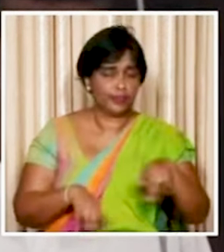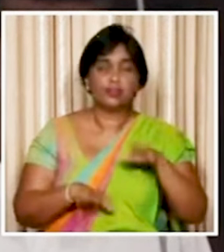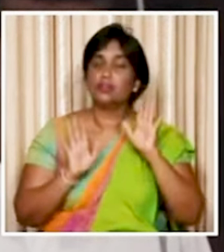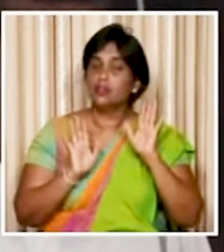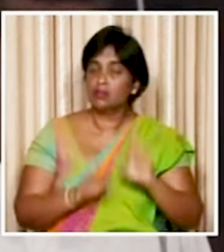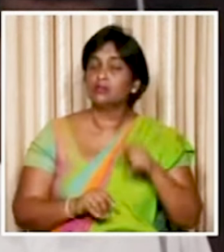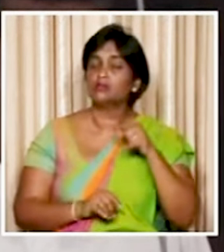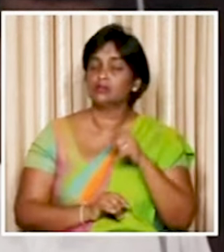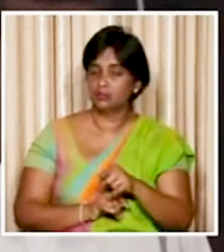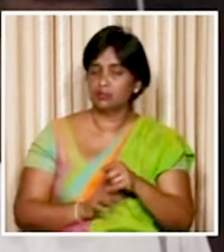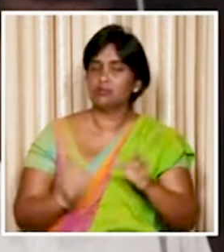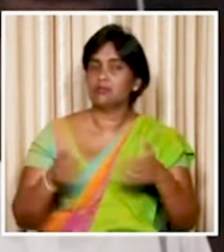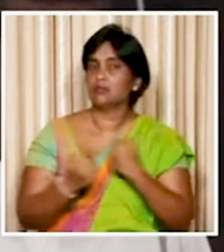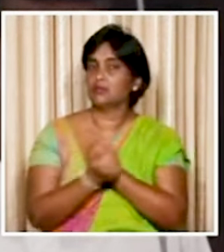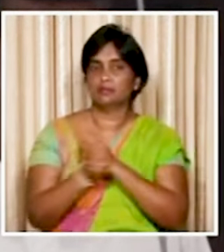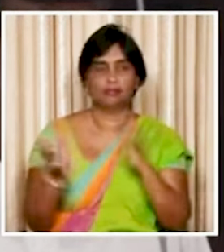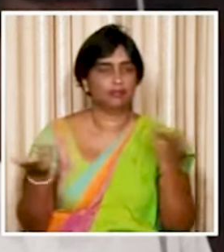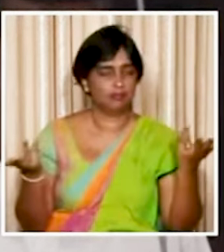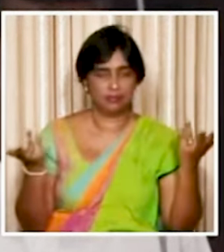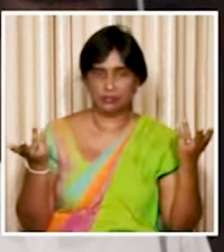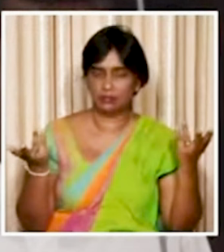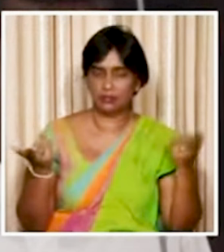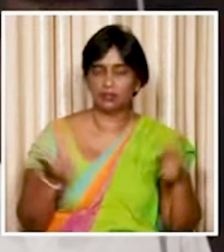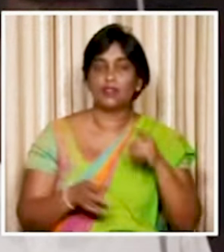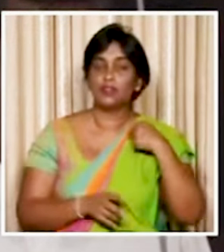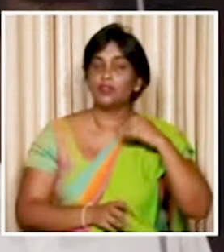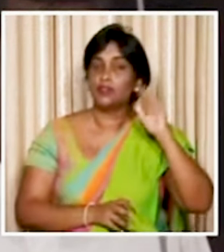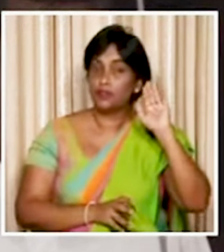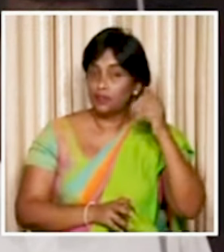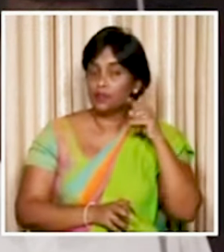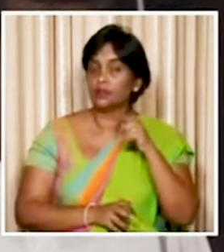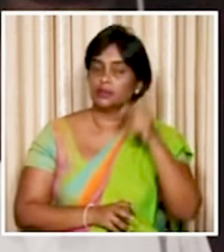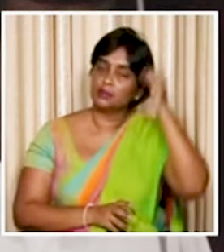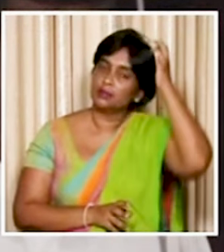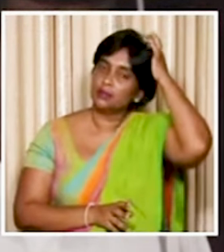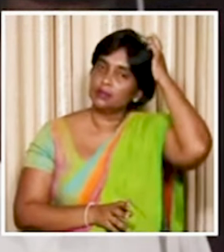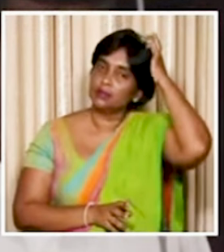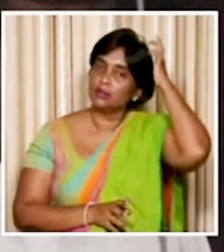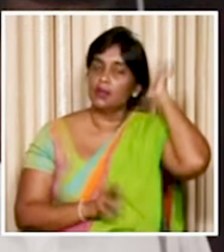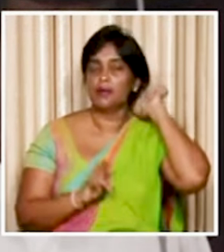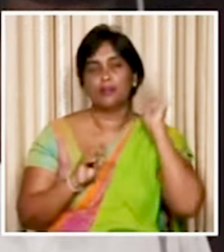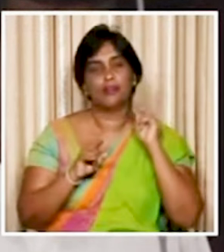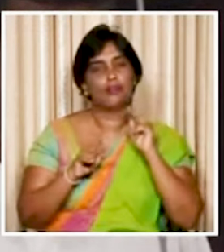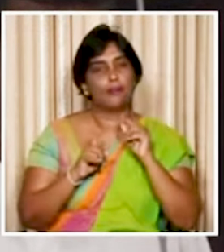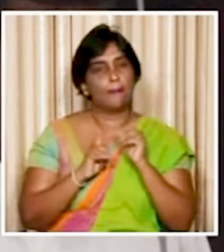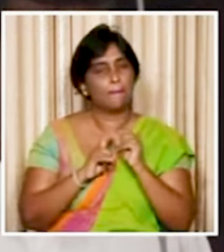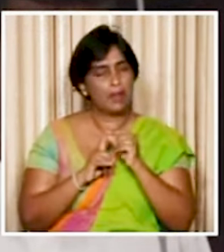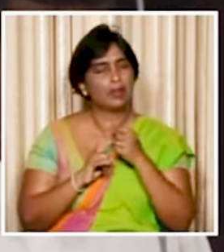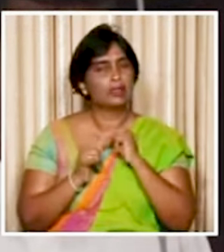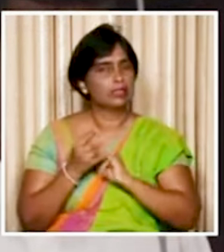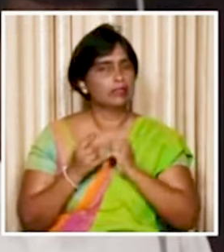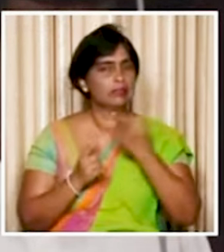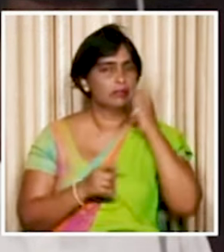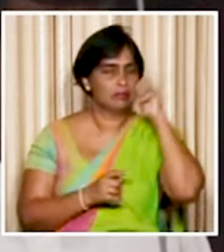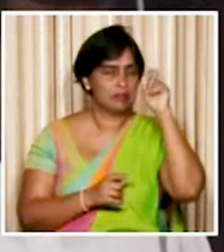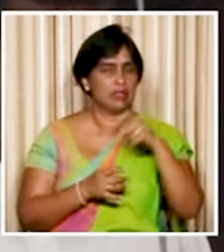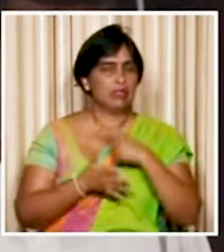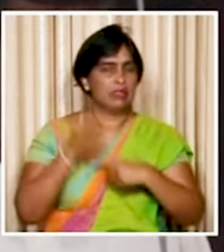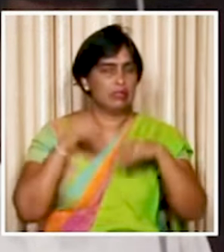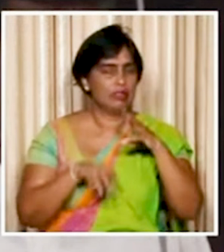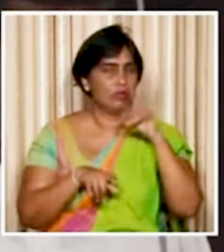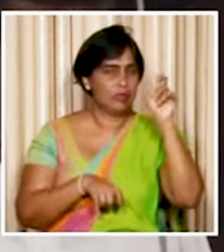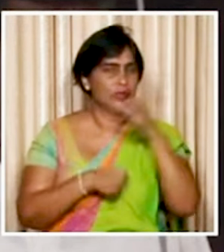இன்னும் விடுதலை செய்யவில்லை. குறிப்பாக பார்த்திபன் சிவகுமார் என்ற அந்த 2 அரசியல் கைதிகளுக்கும்